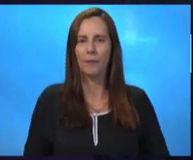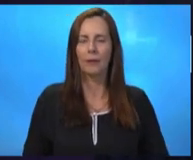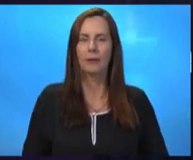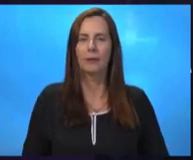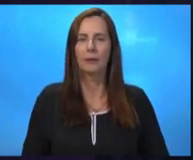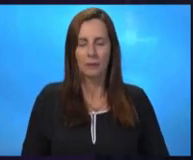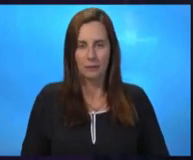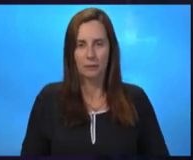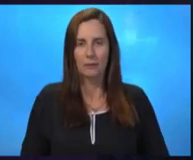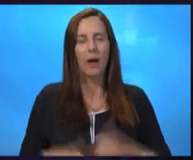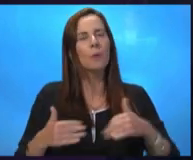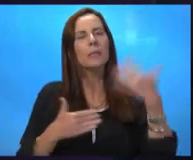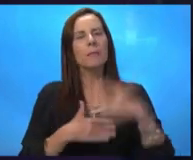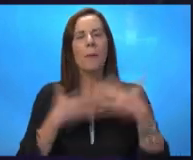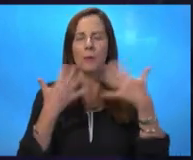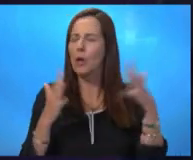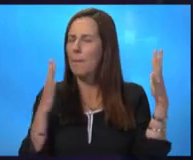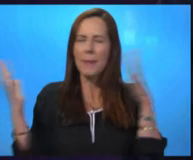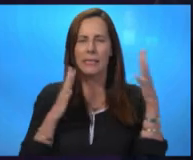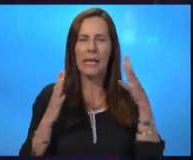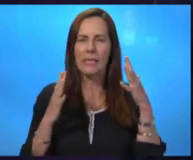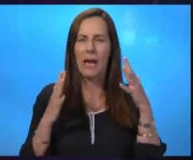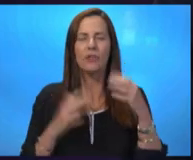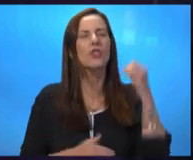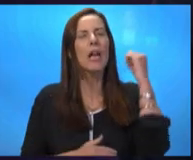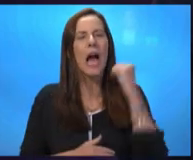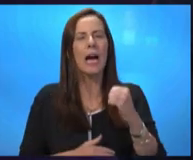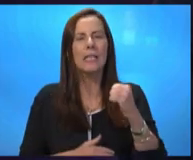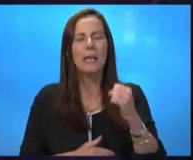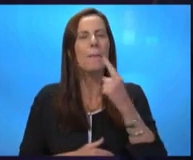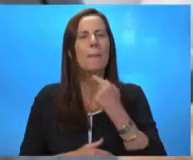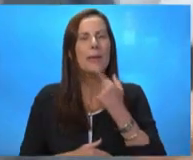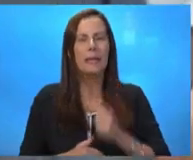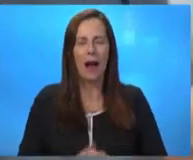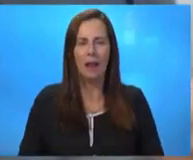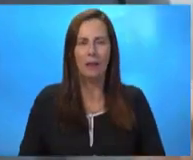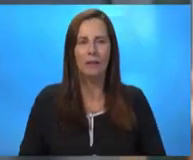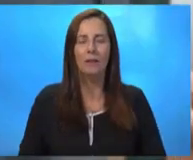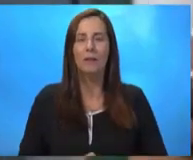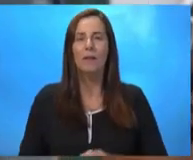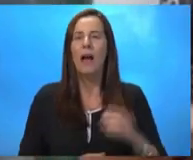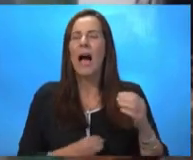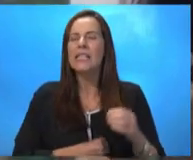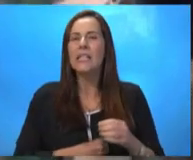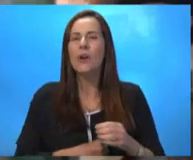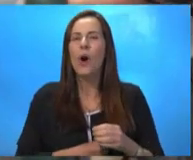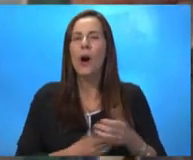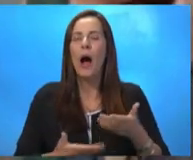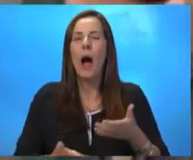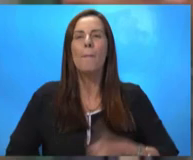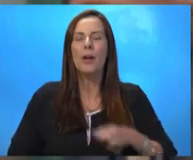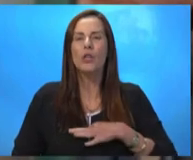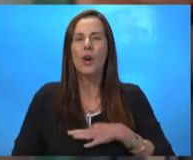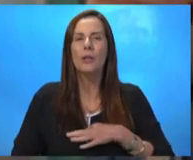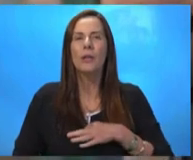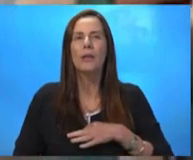היום הגיעה לסיומה הפרשה המזעזעת של הרצח במגדל. הצדיקה הגמורה שלנו דור, מי היום